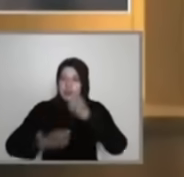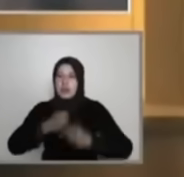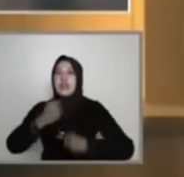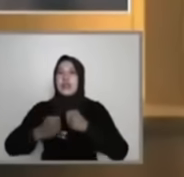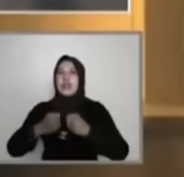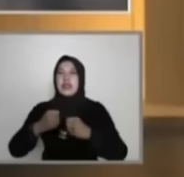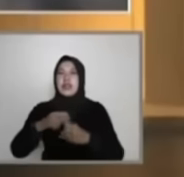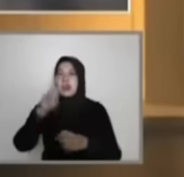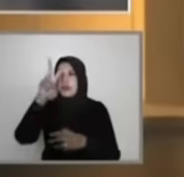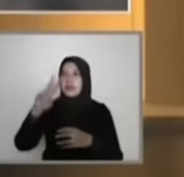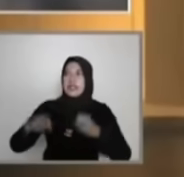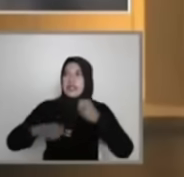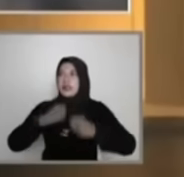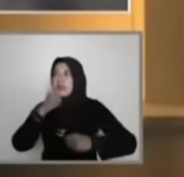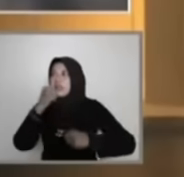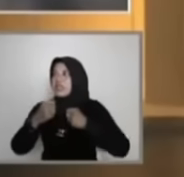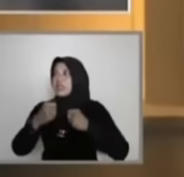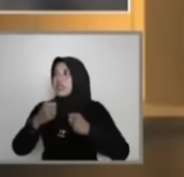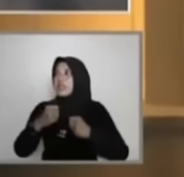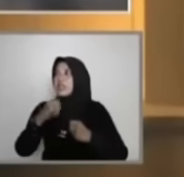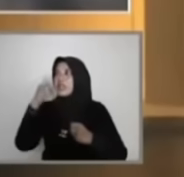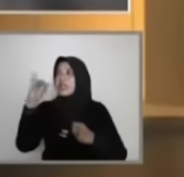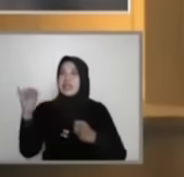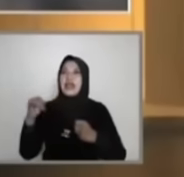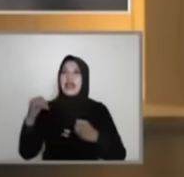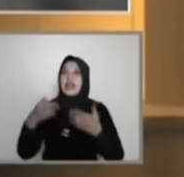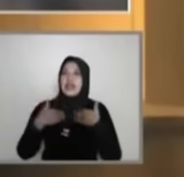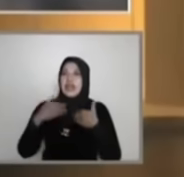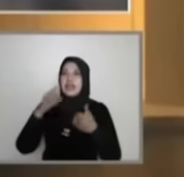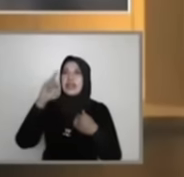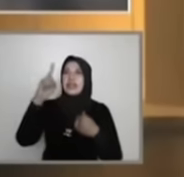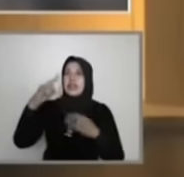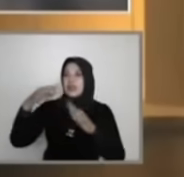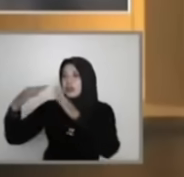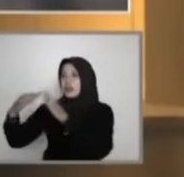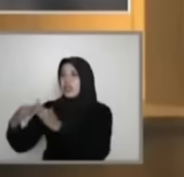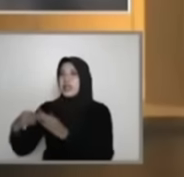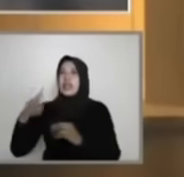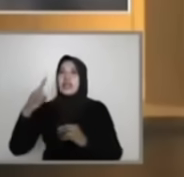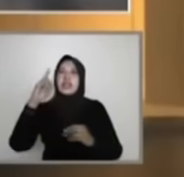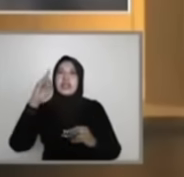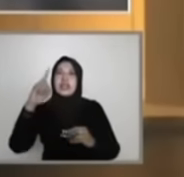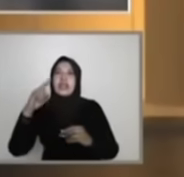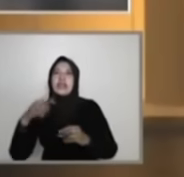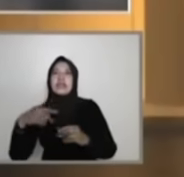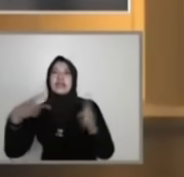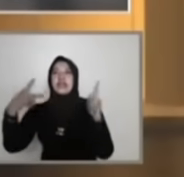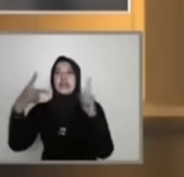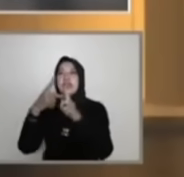dalam visi misi kami jelas, di sana ada satu desa, satu hafiz.